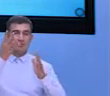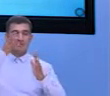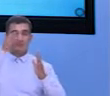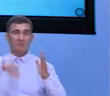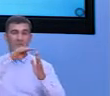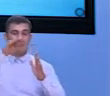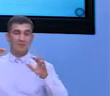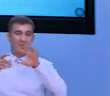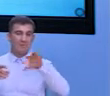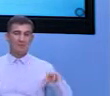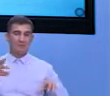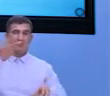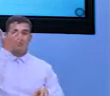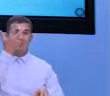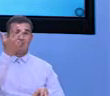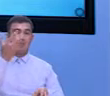ekan dehqon?